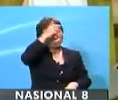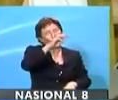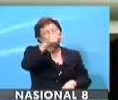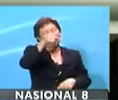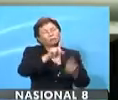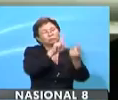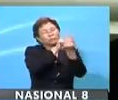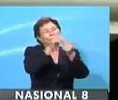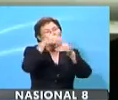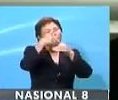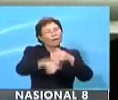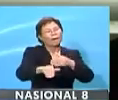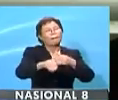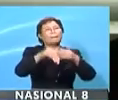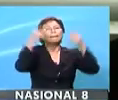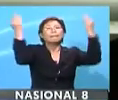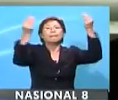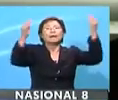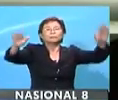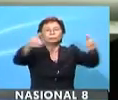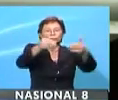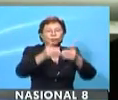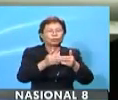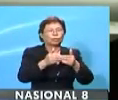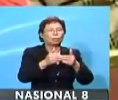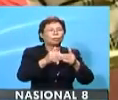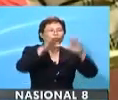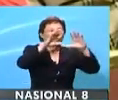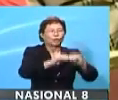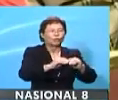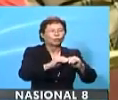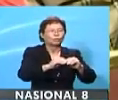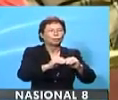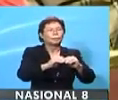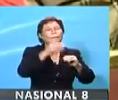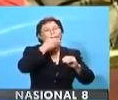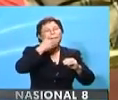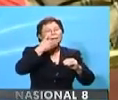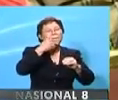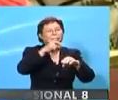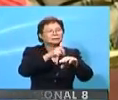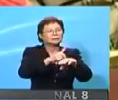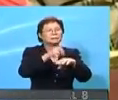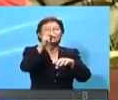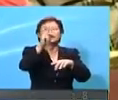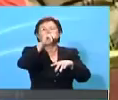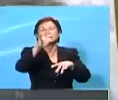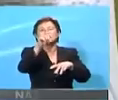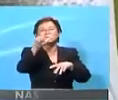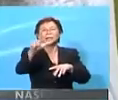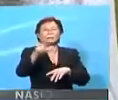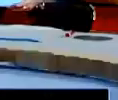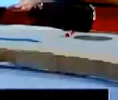ditemui selepas majlis penutup mini convention Belia Kemaman di Resort World Kijal.